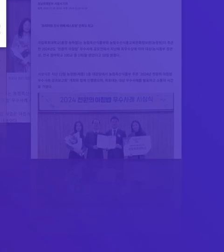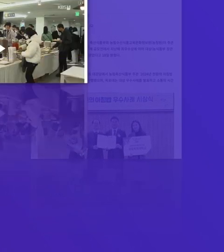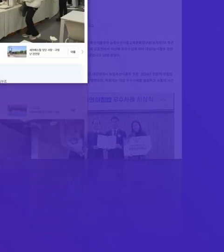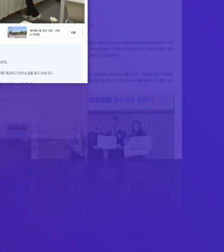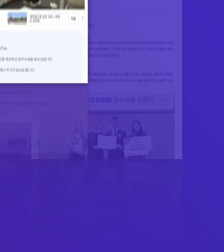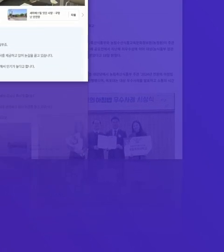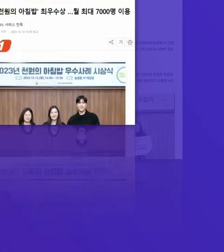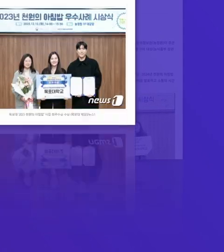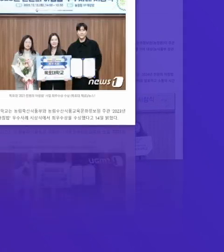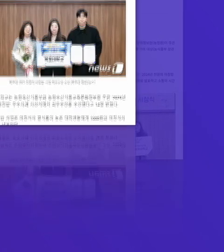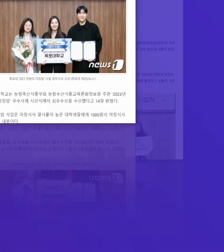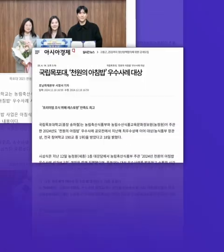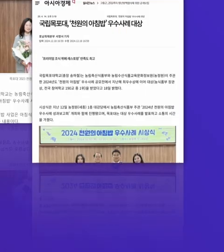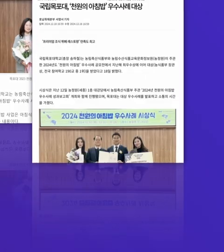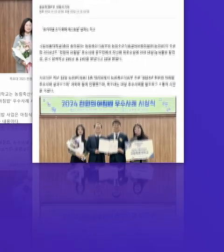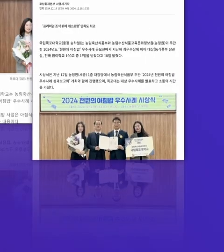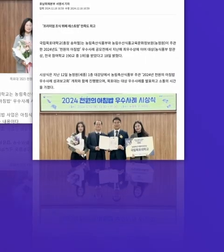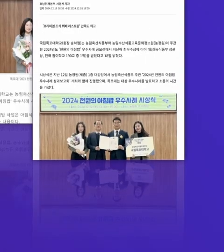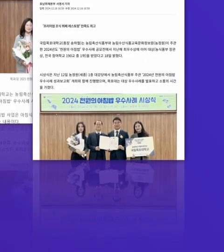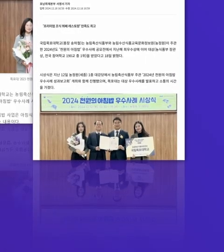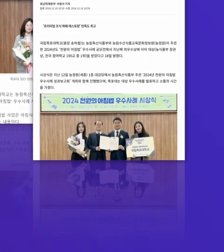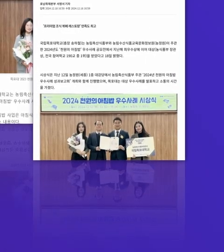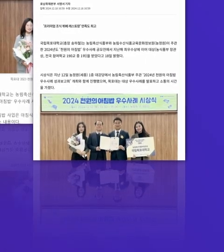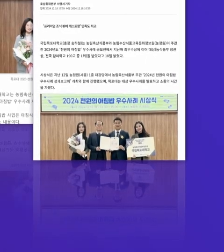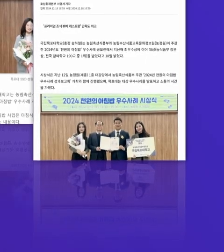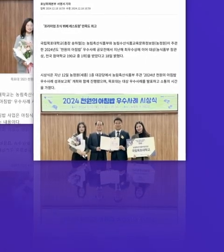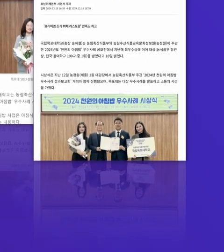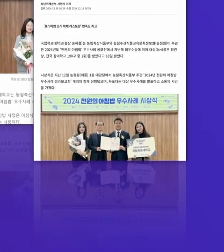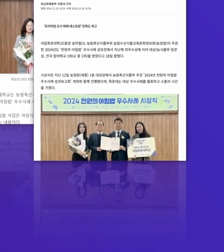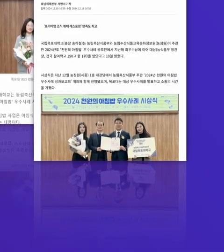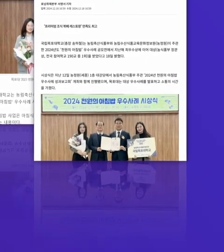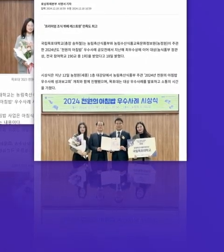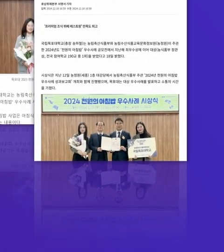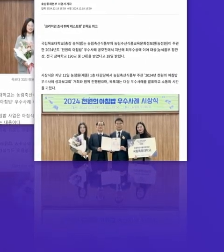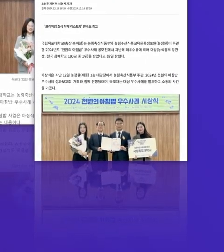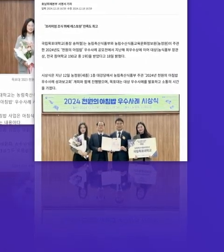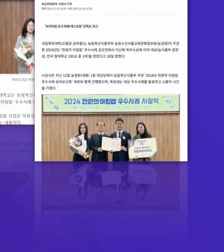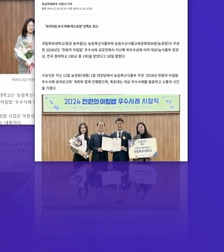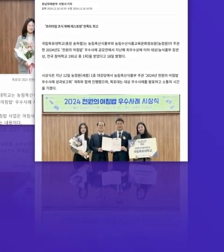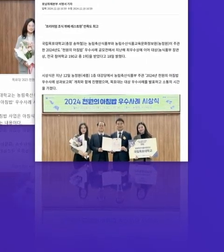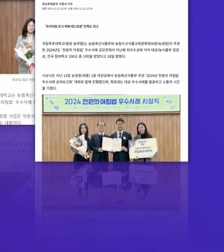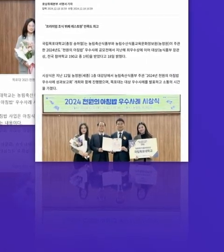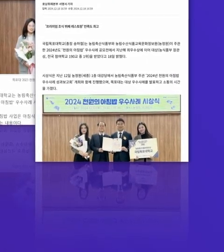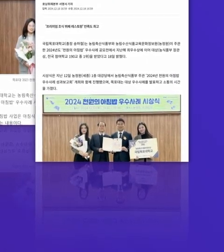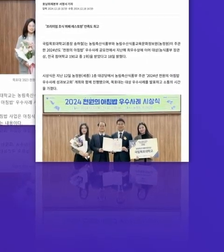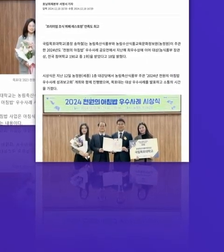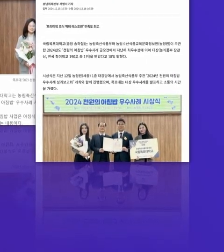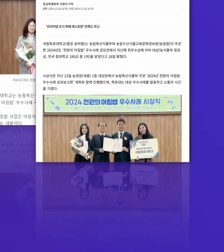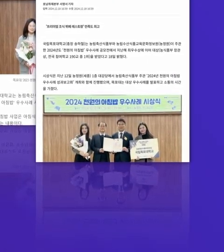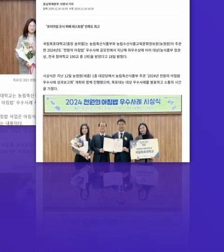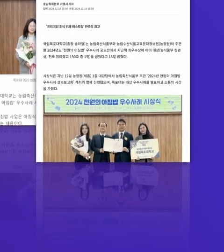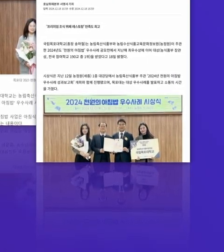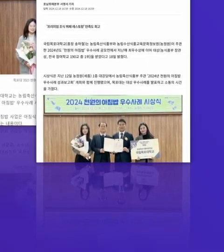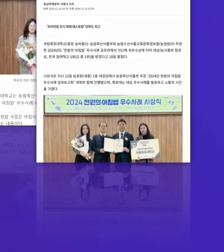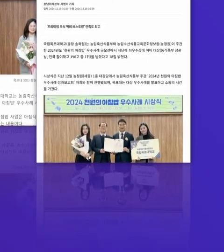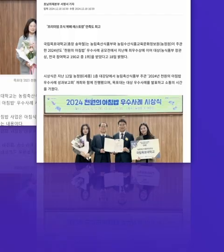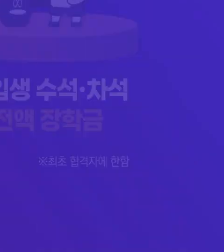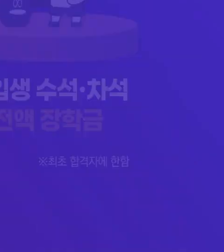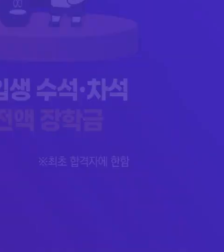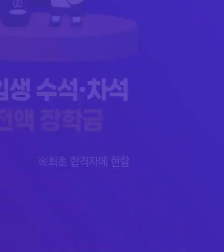1000원의 아침밥 사업은 전국 참여학교 190교 중 전국 1위를 차지하여 매일 학생들의 든든한 아침을